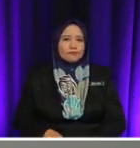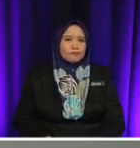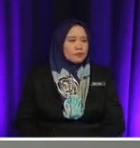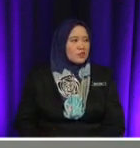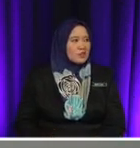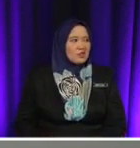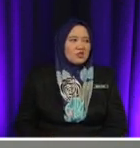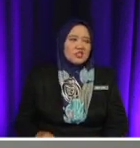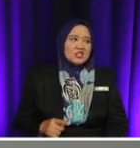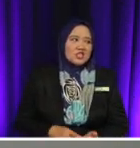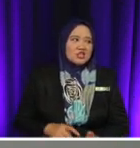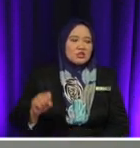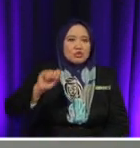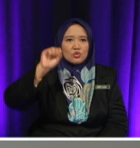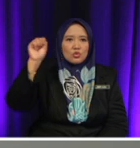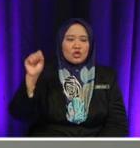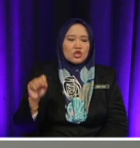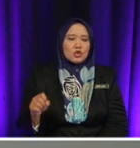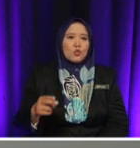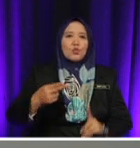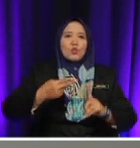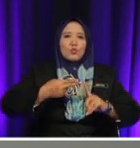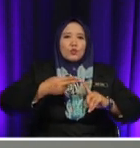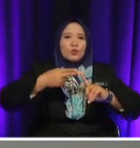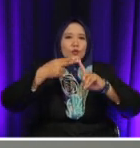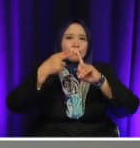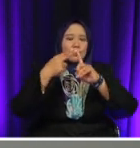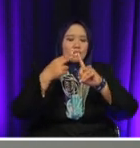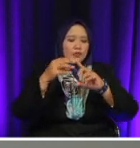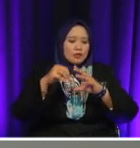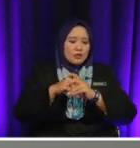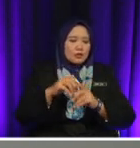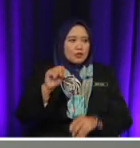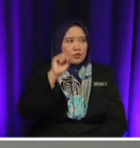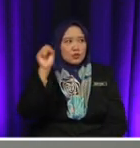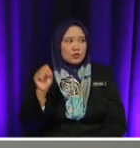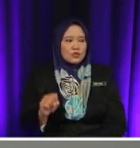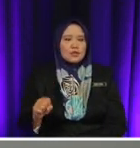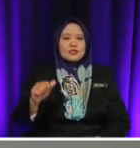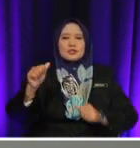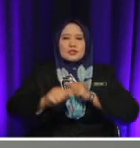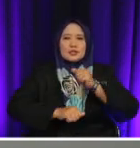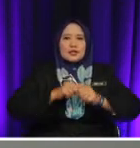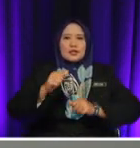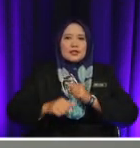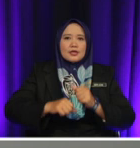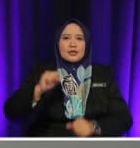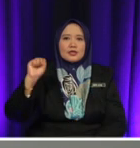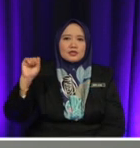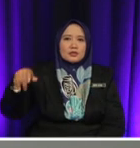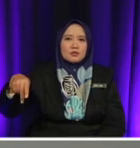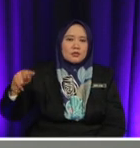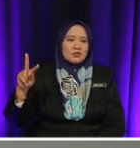ataupun soalan yang utama di dalam soalan sains SPM kerana dalam